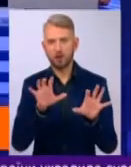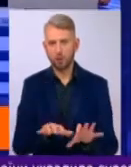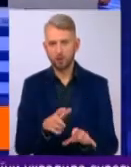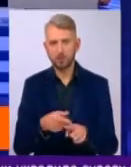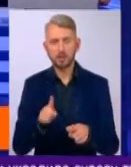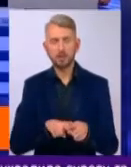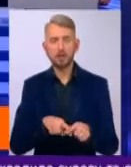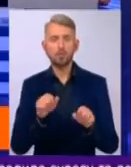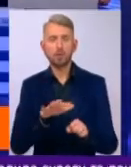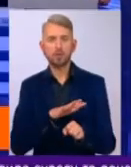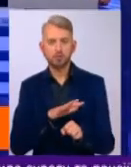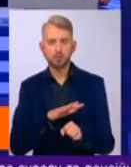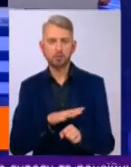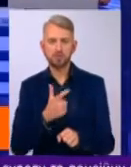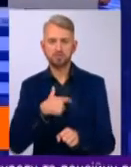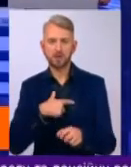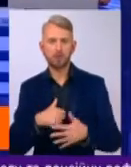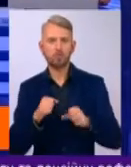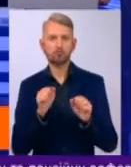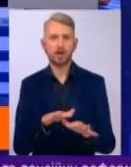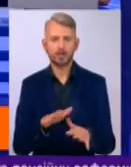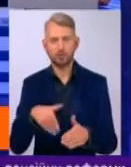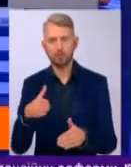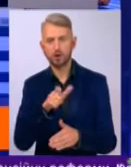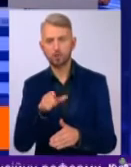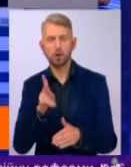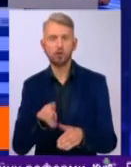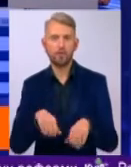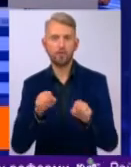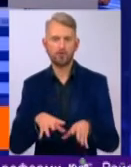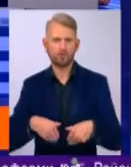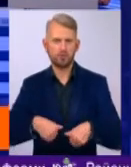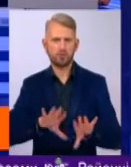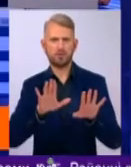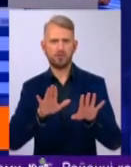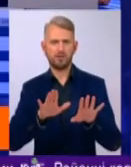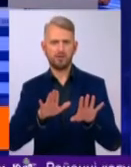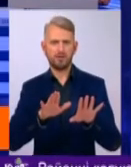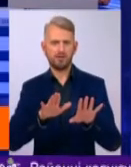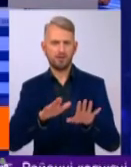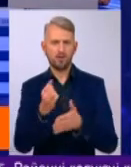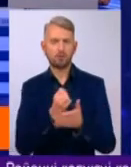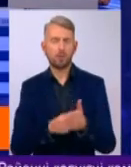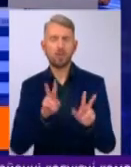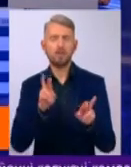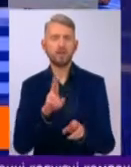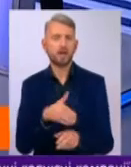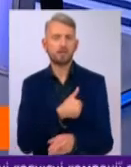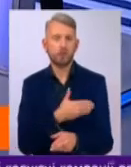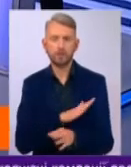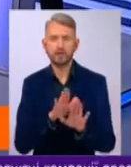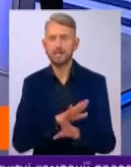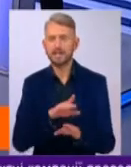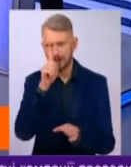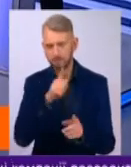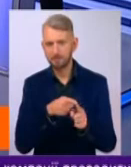бути акт самопожертви з боку громадян, які вирішили позбавити себе інструментів самозахисту. Називайте як завгодно. Але тільки не